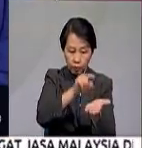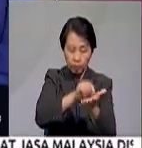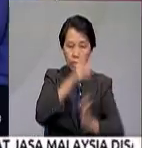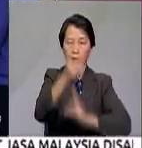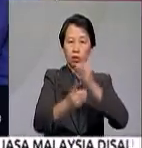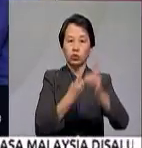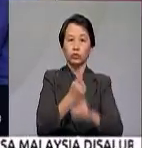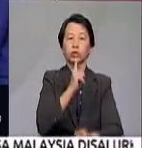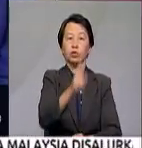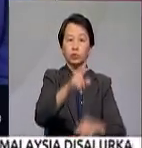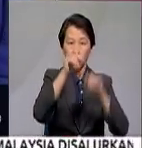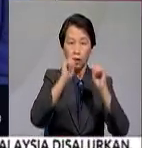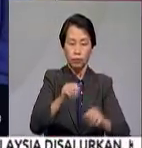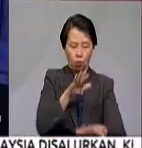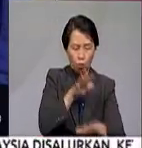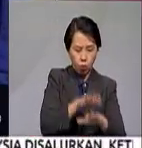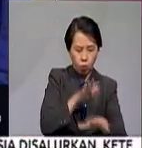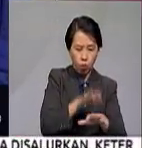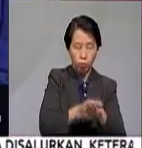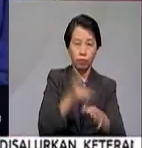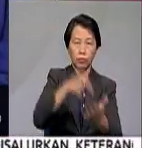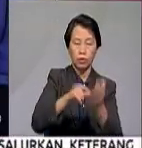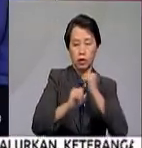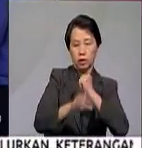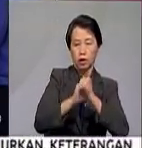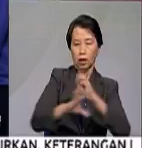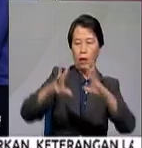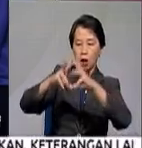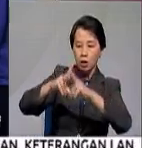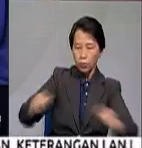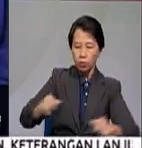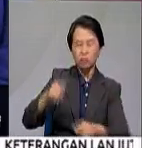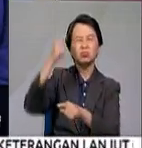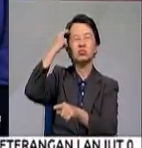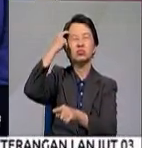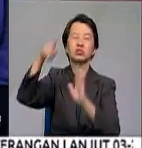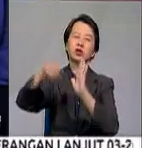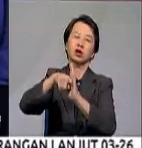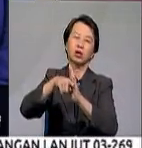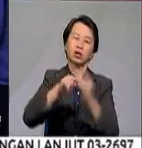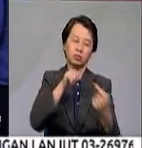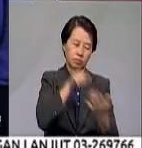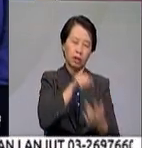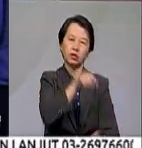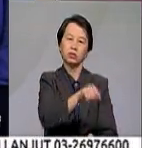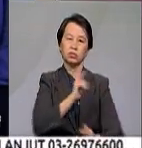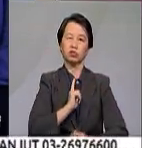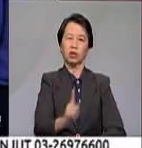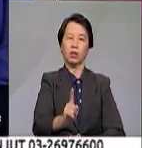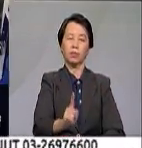Islam itu mampu memperhebatkan lagi kempen menghapuskan persepsi negatif terhadap Islam.